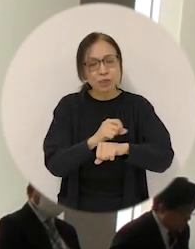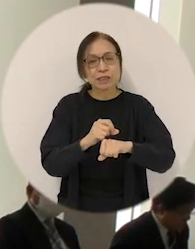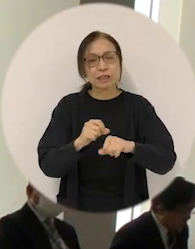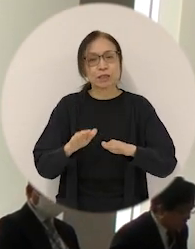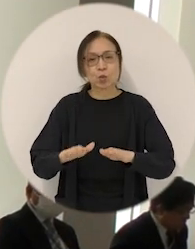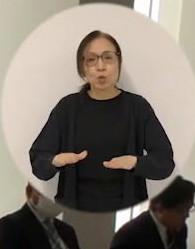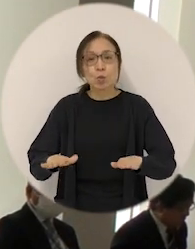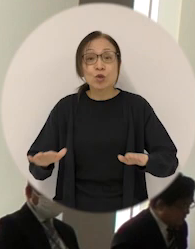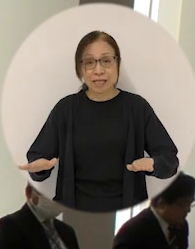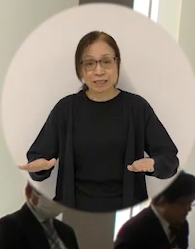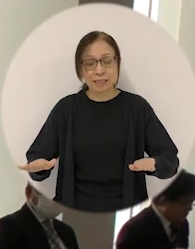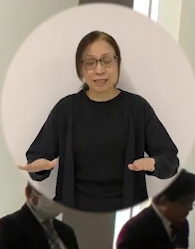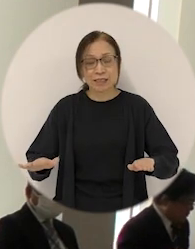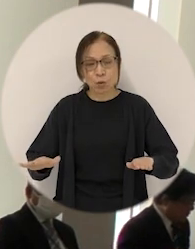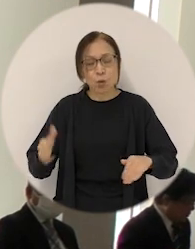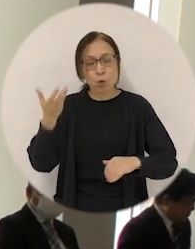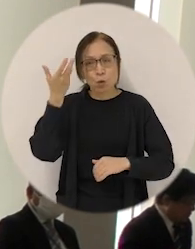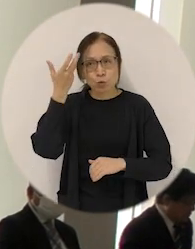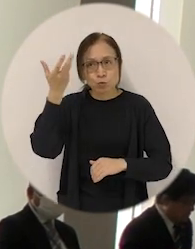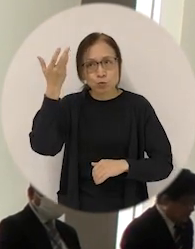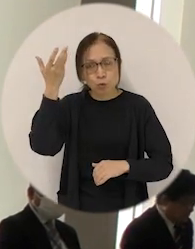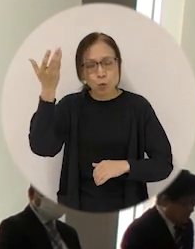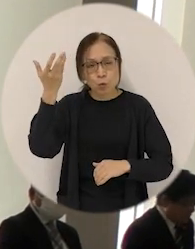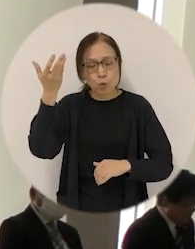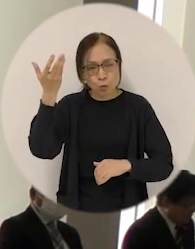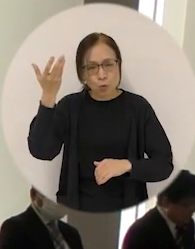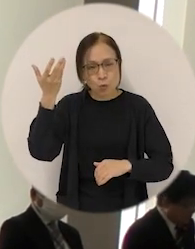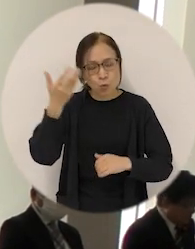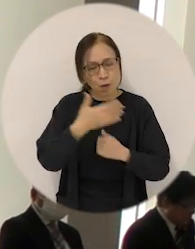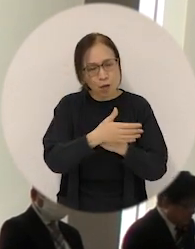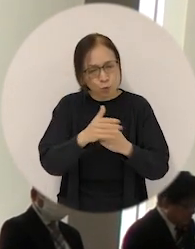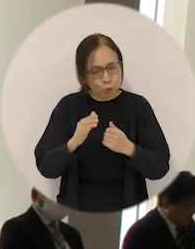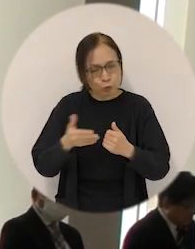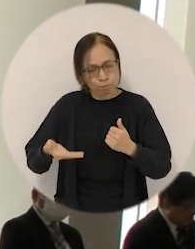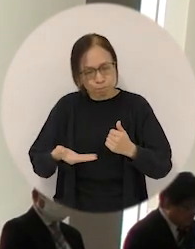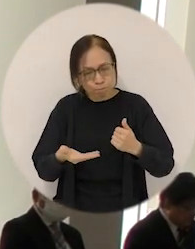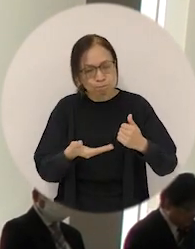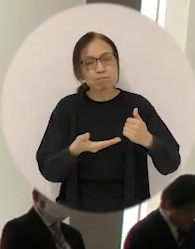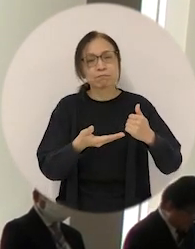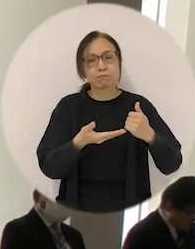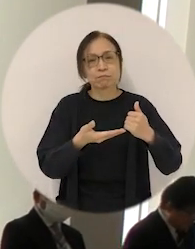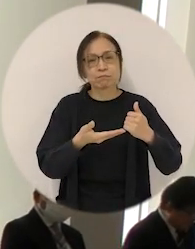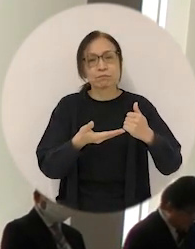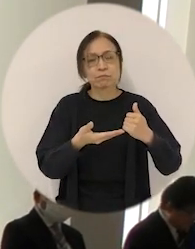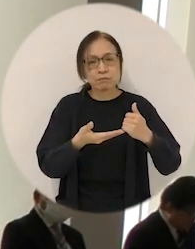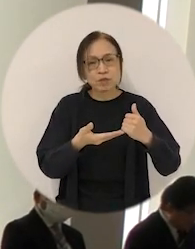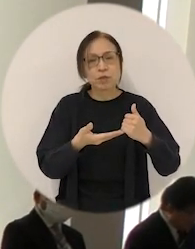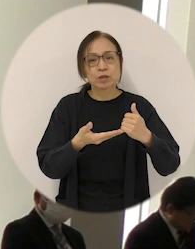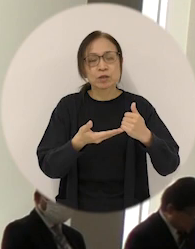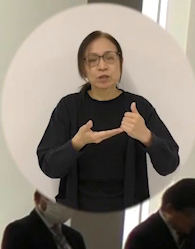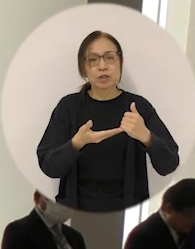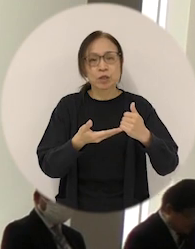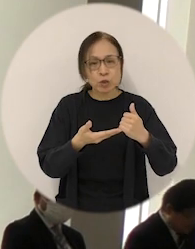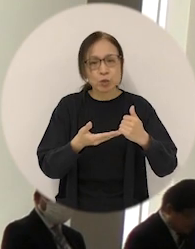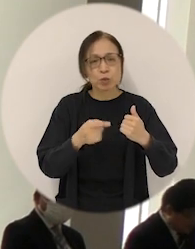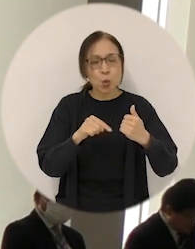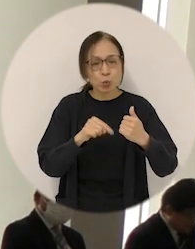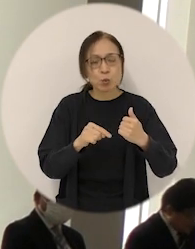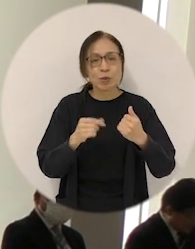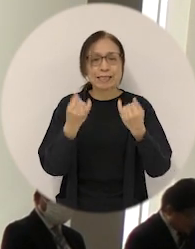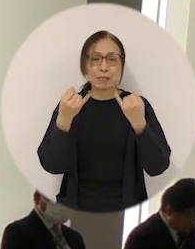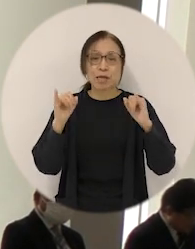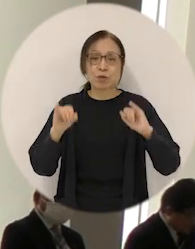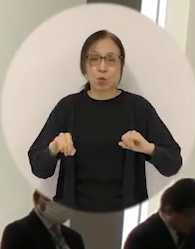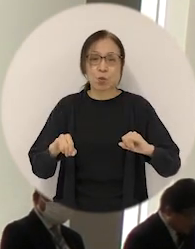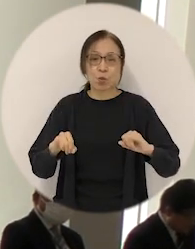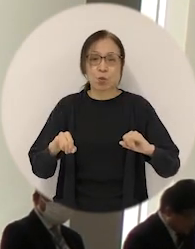どもたちの空想を育むような、そういったものに資するようなイベントっていうふうに